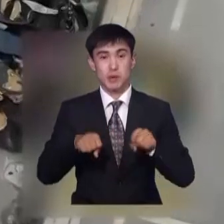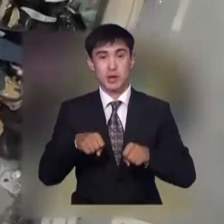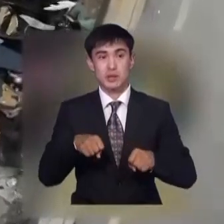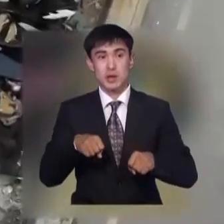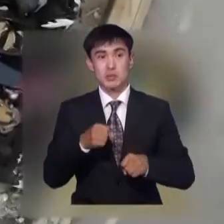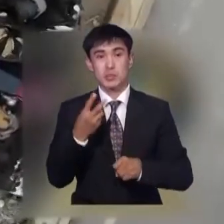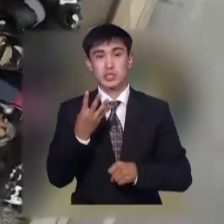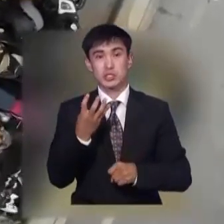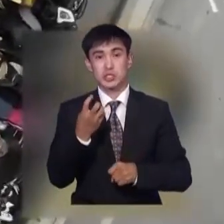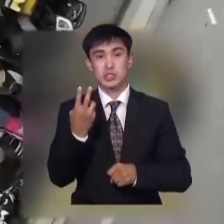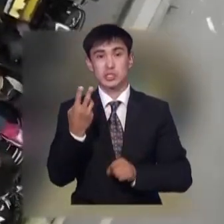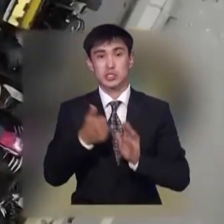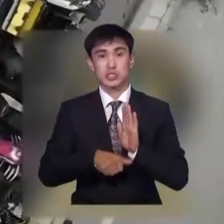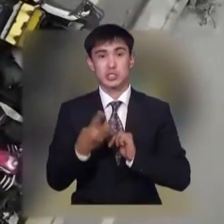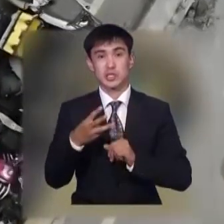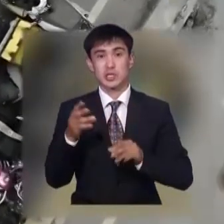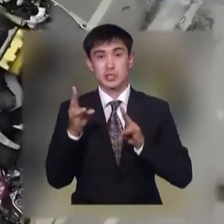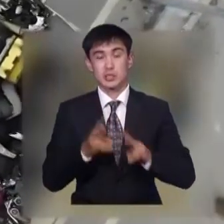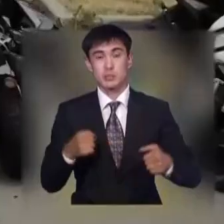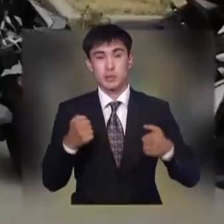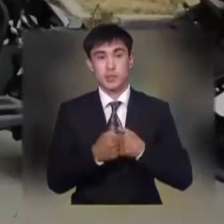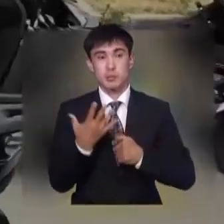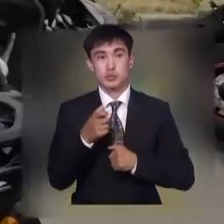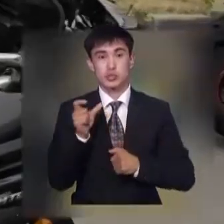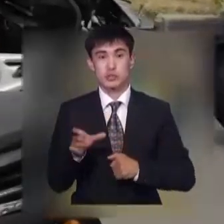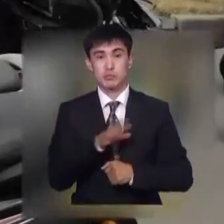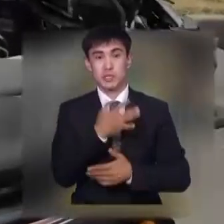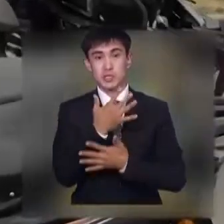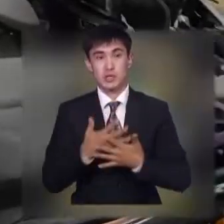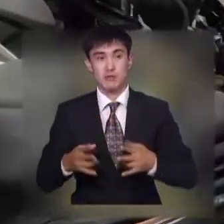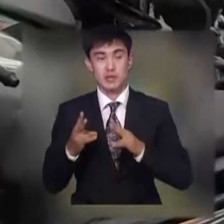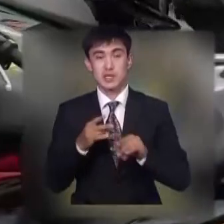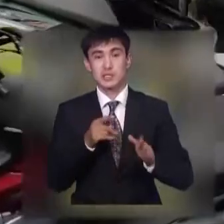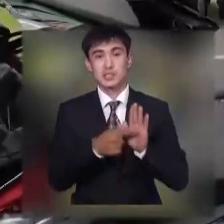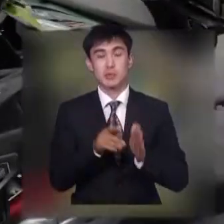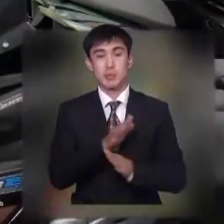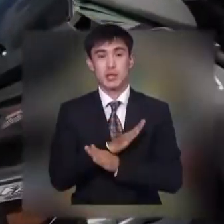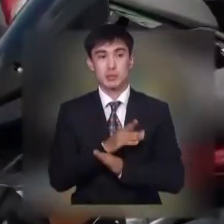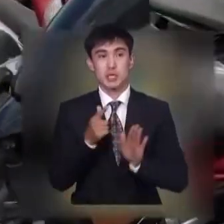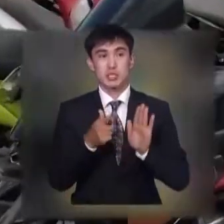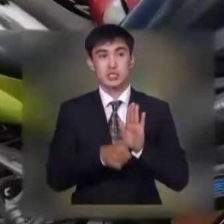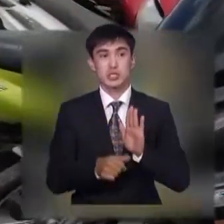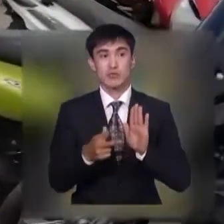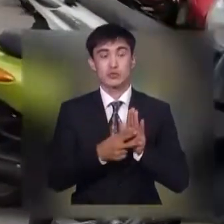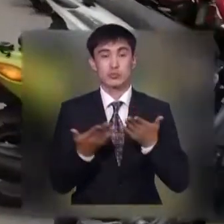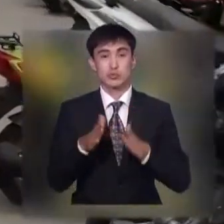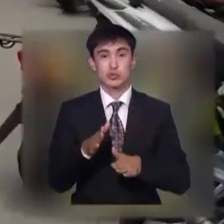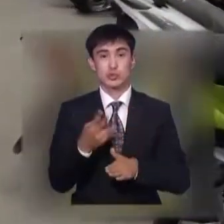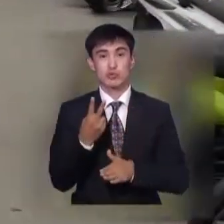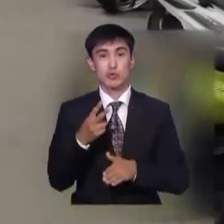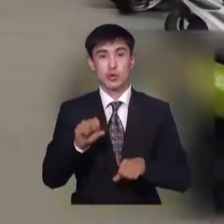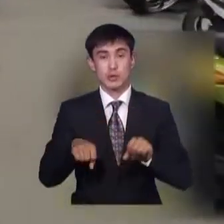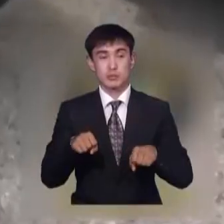произошло 463 ДТП, в результате чего 500 человек получили травмы, семеро погибли. При этом в 68 случаях